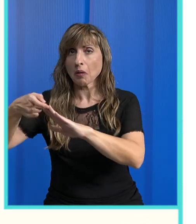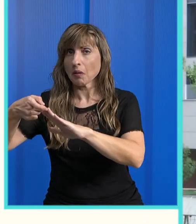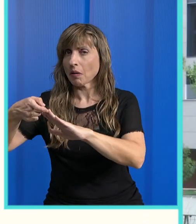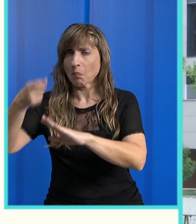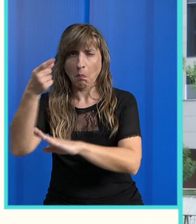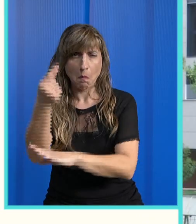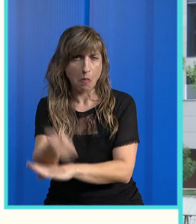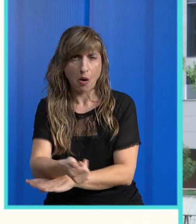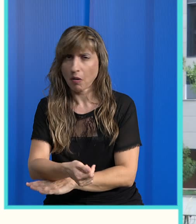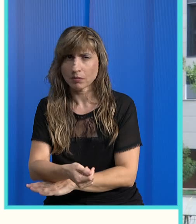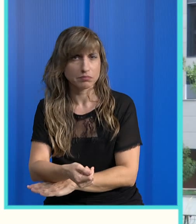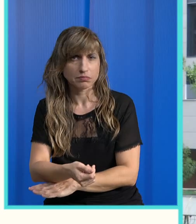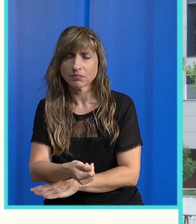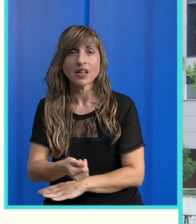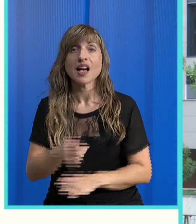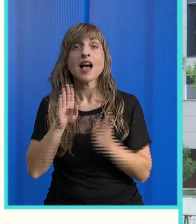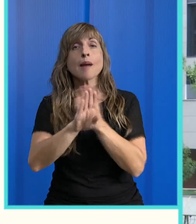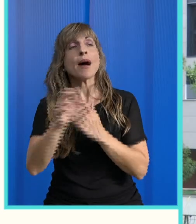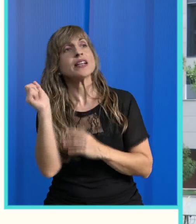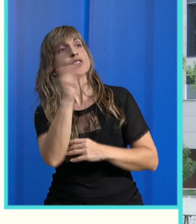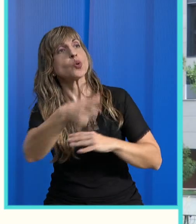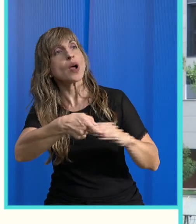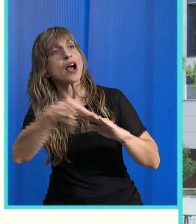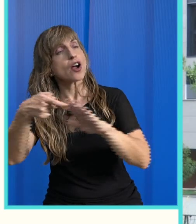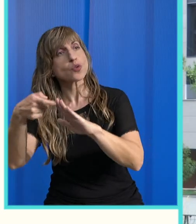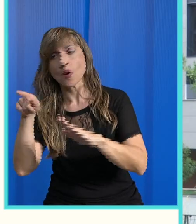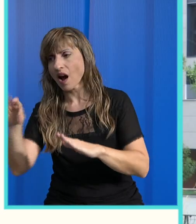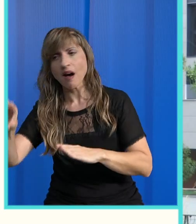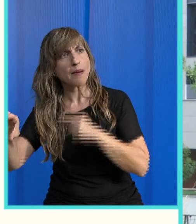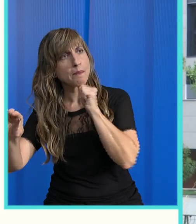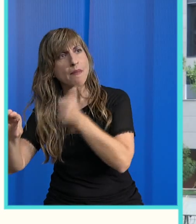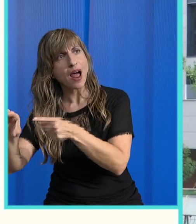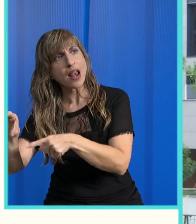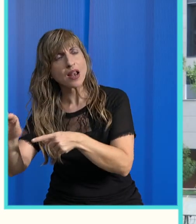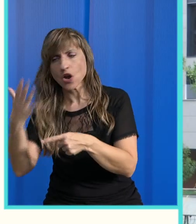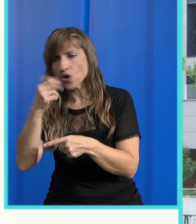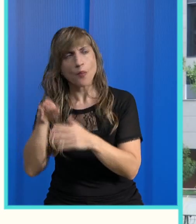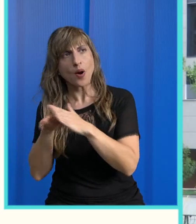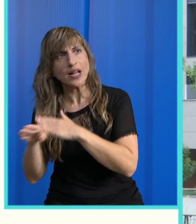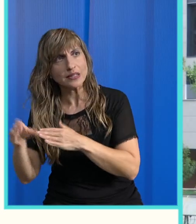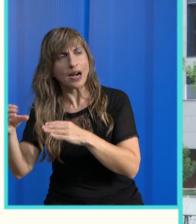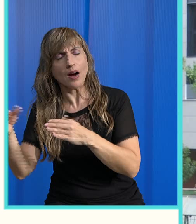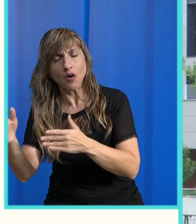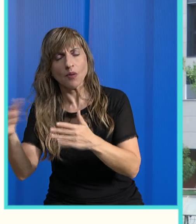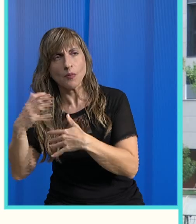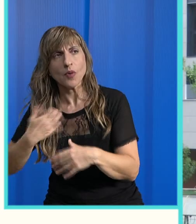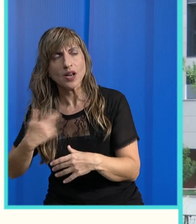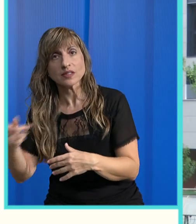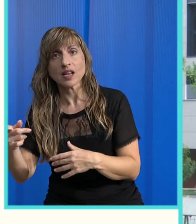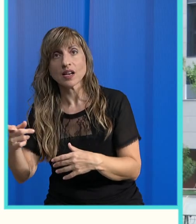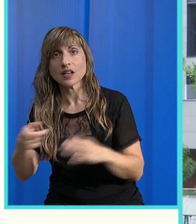mai criden molts veïns a la grua perquè no els deixen entrar al garatge o que estan interferint i